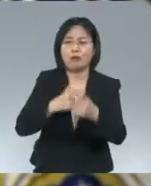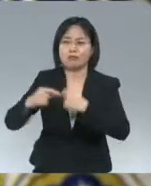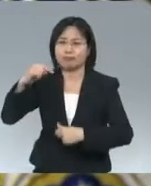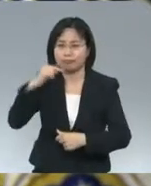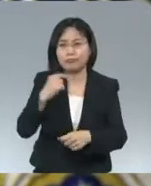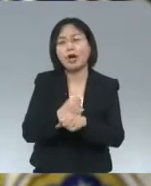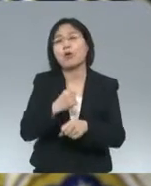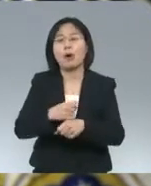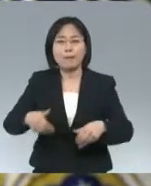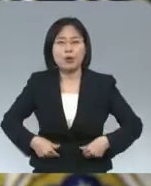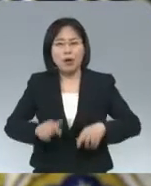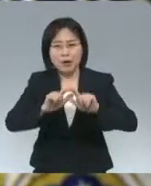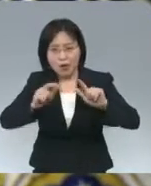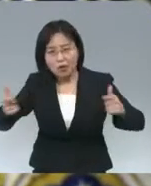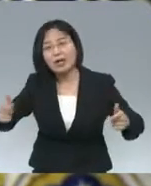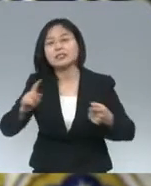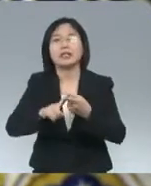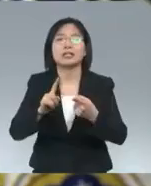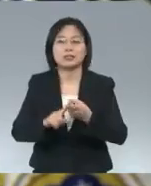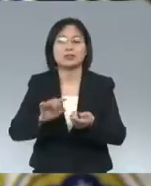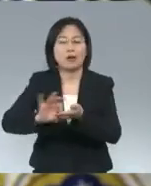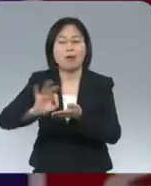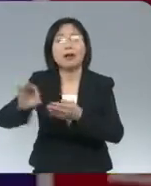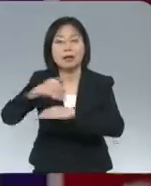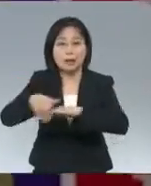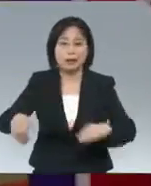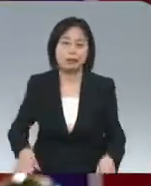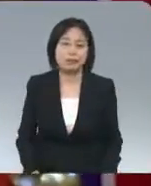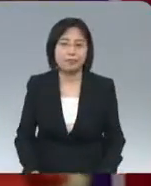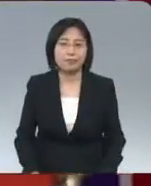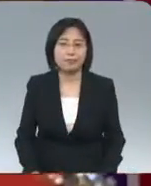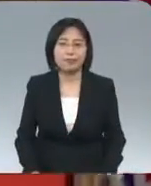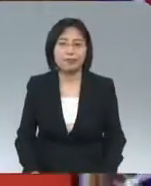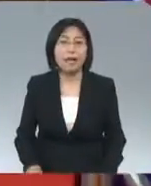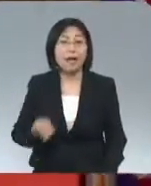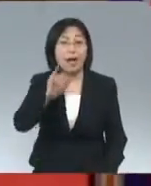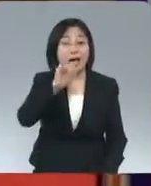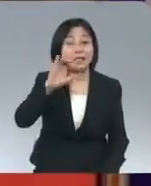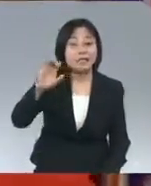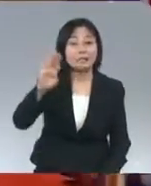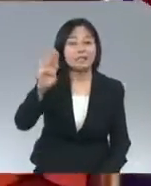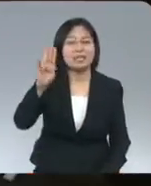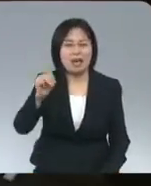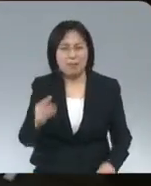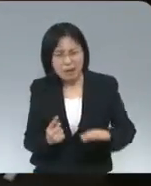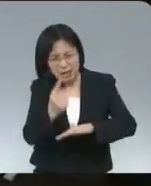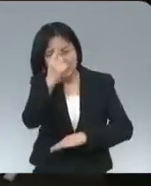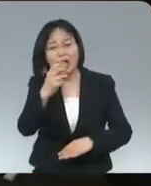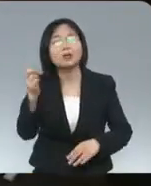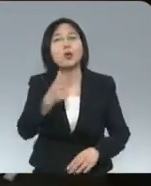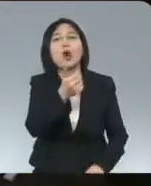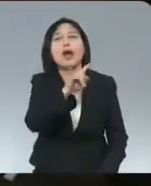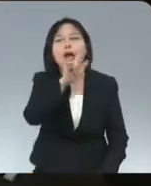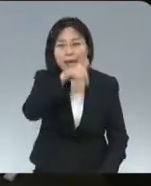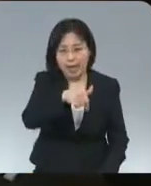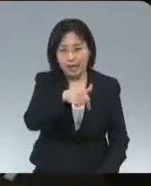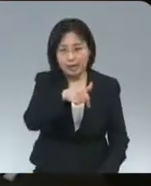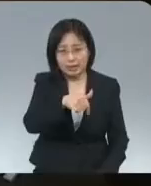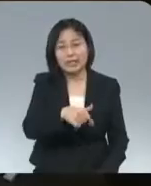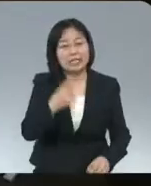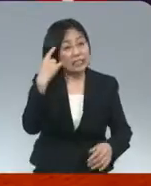られています一方韓国外交部の当局者は12日アメリカ政府が